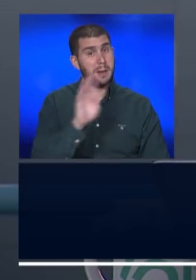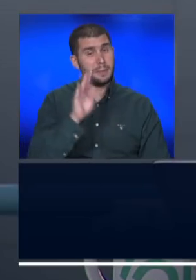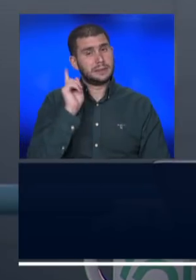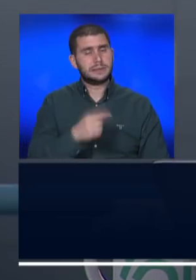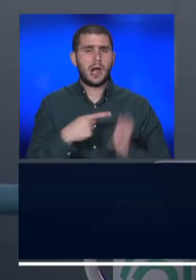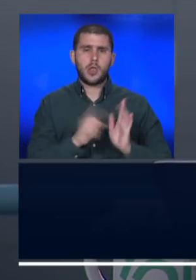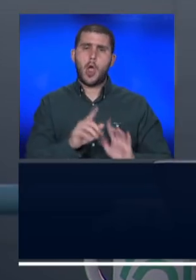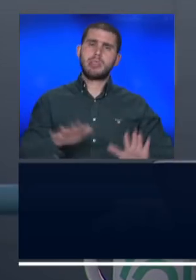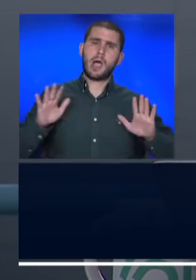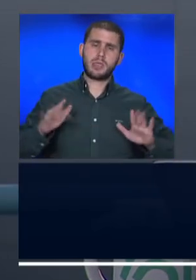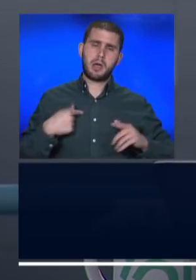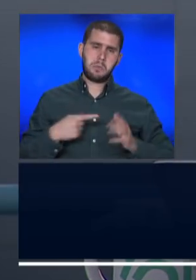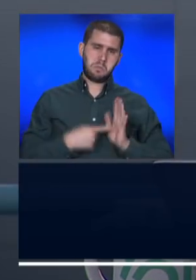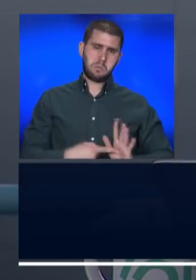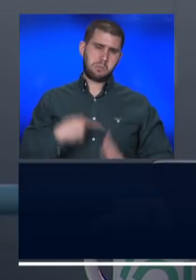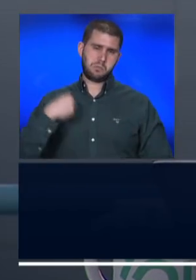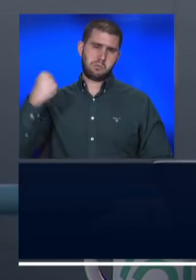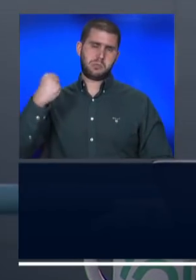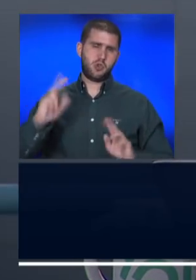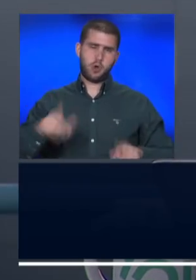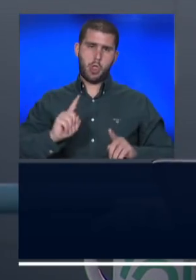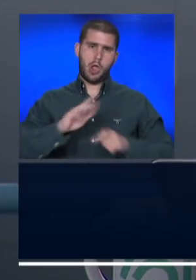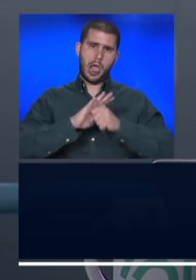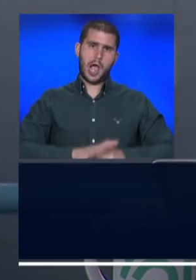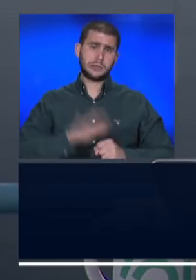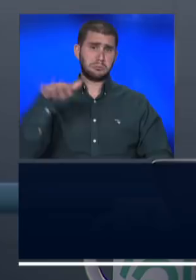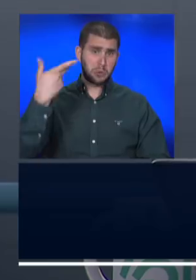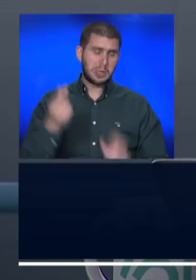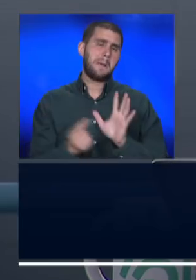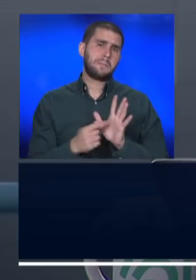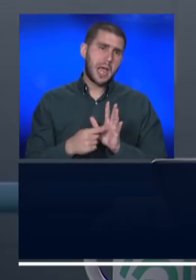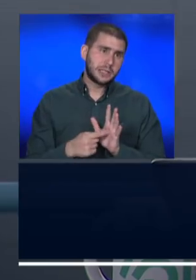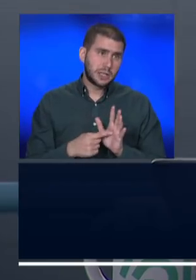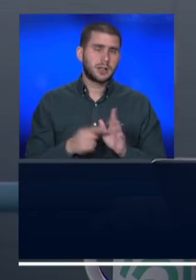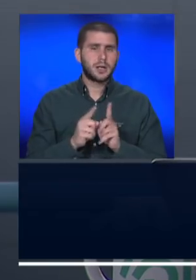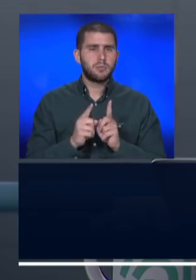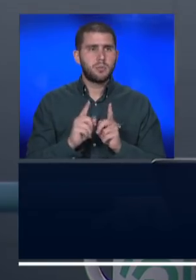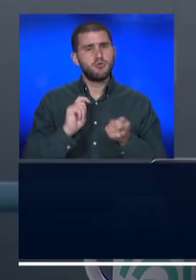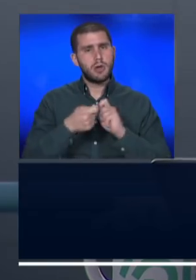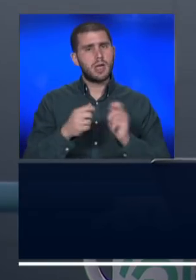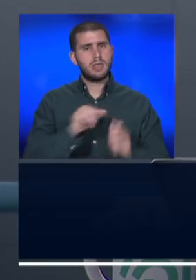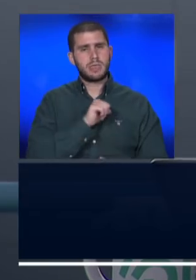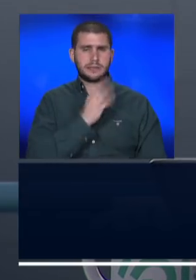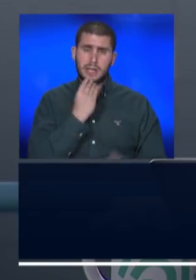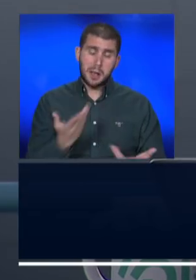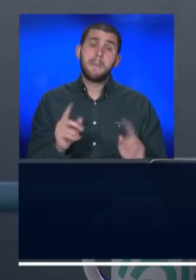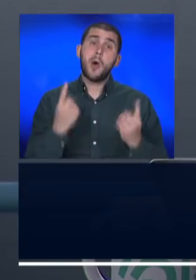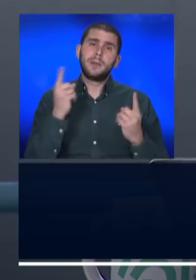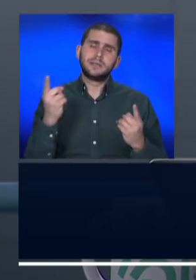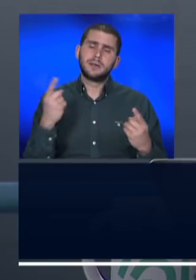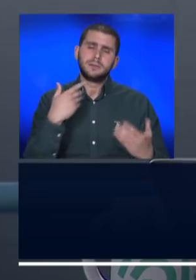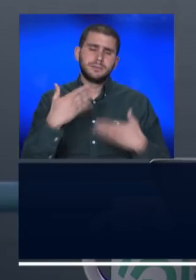נכנע ללחץ חיצוני, ובגלל זה משנה את האינטרסים של ישראל. בכל מקרה, זה מתכנס לקראת